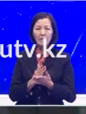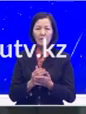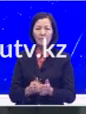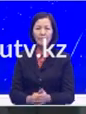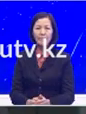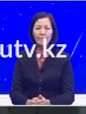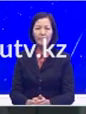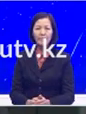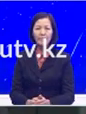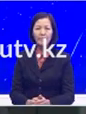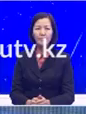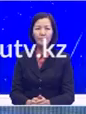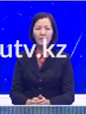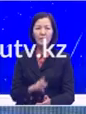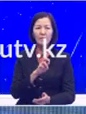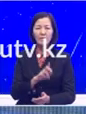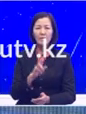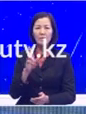сыйлығы. Бейсен Құранбек